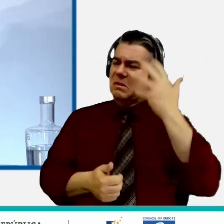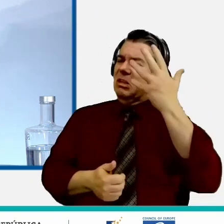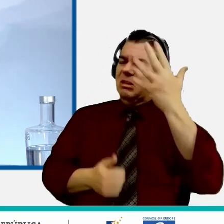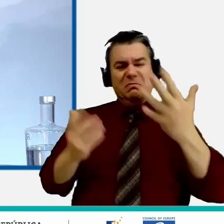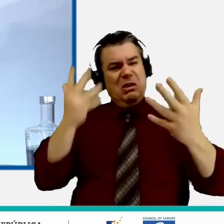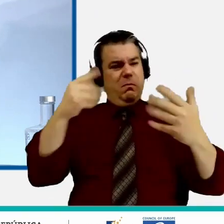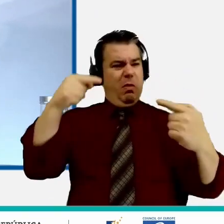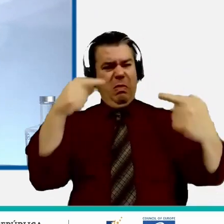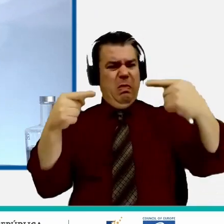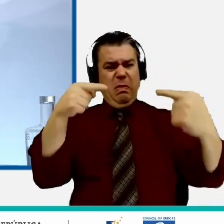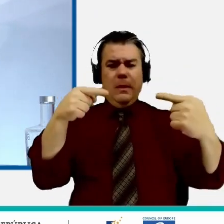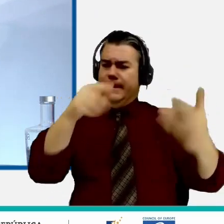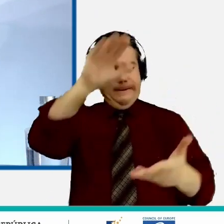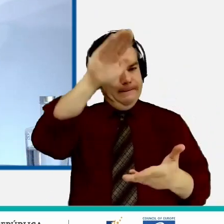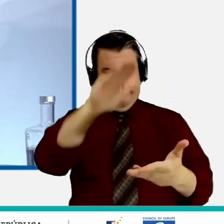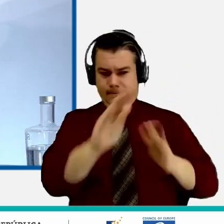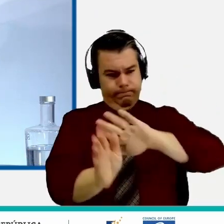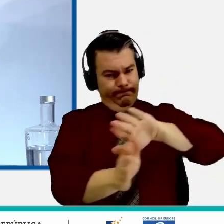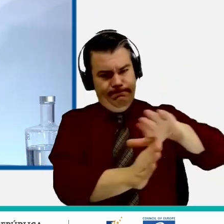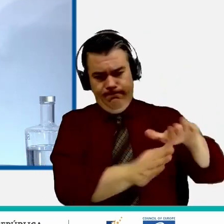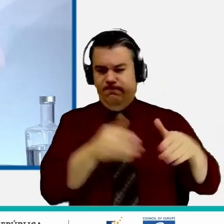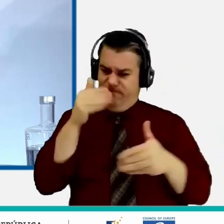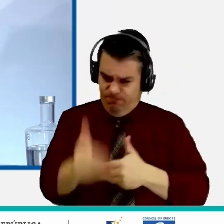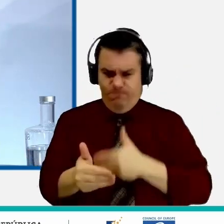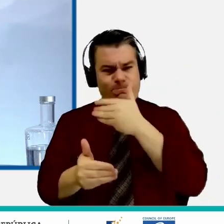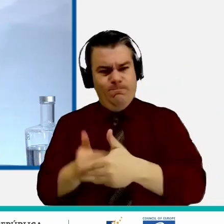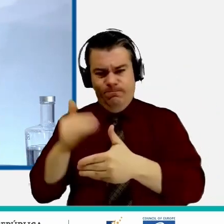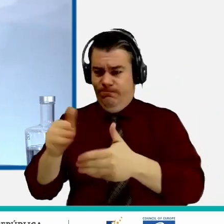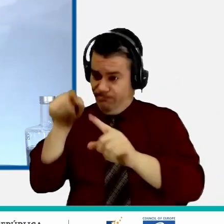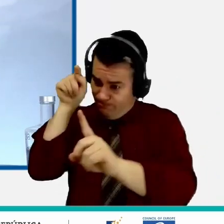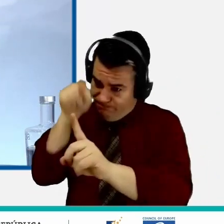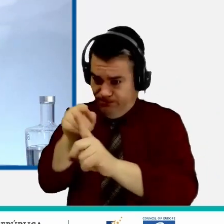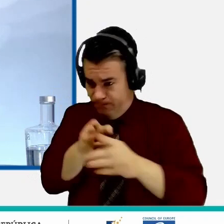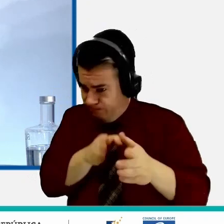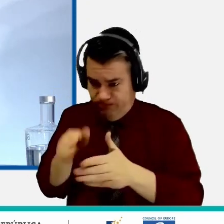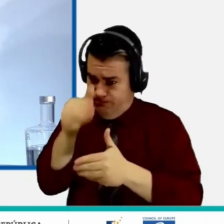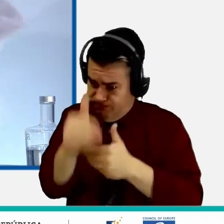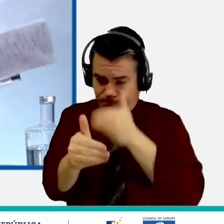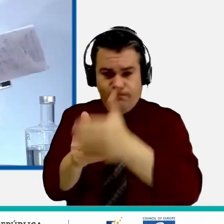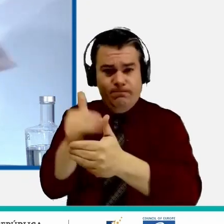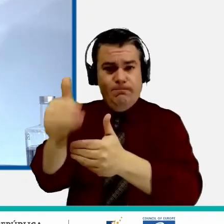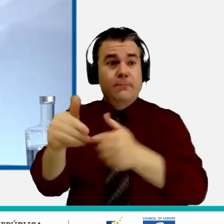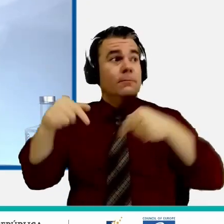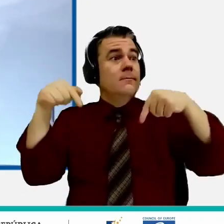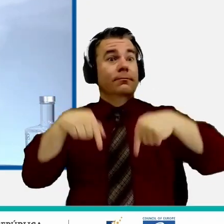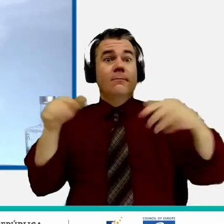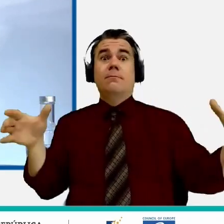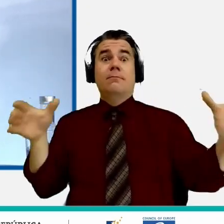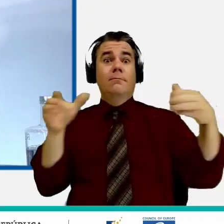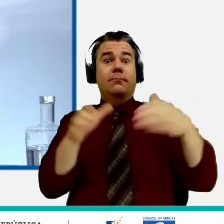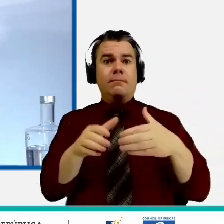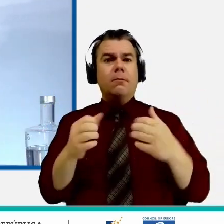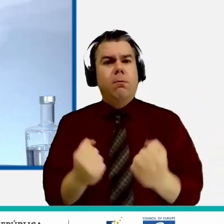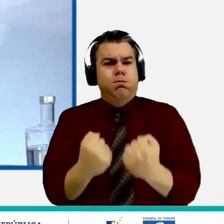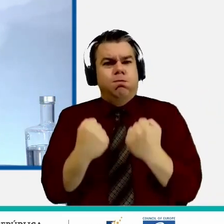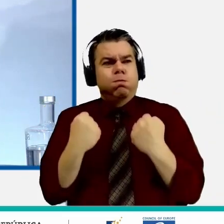этом. Это получается, мы получаем мощный инструмент. Население знает, и мы должны их вовлекать в процесс и двигаться вперед. И тогда будет результат.